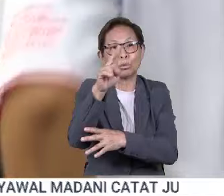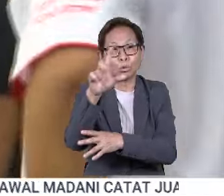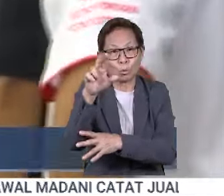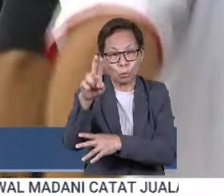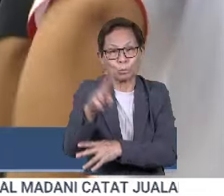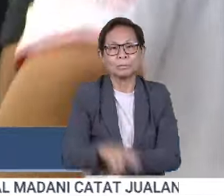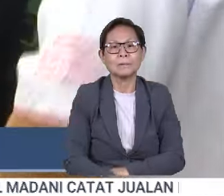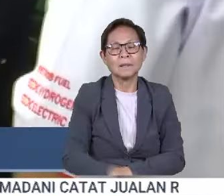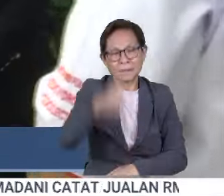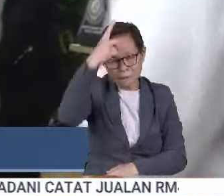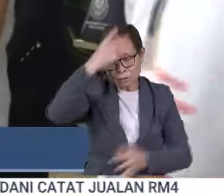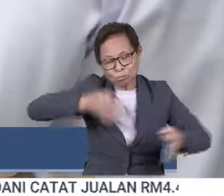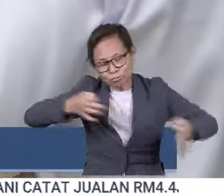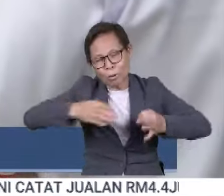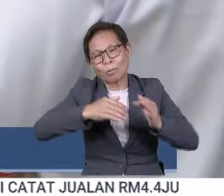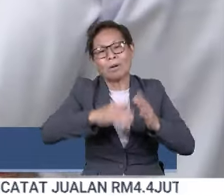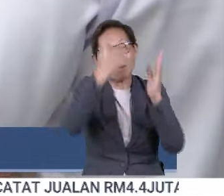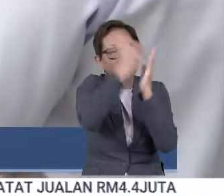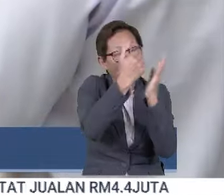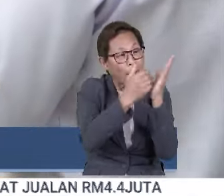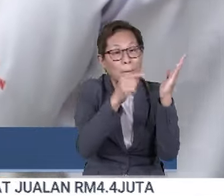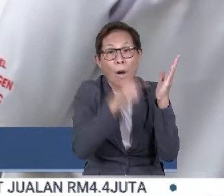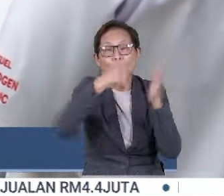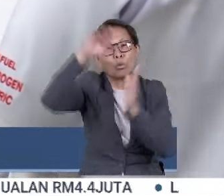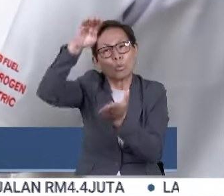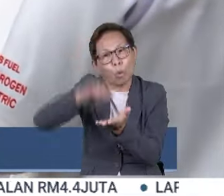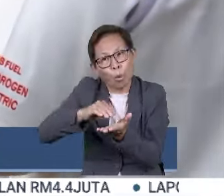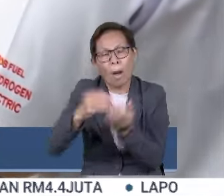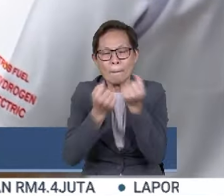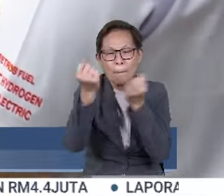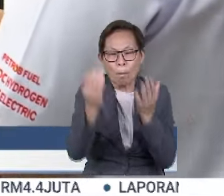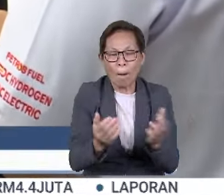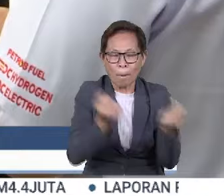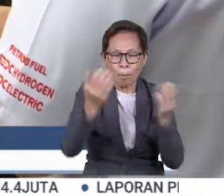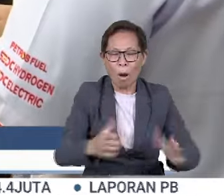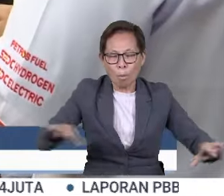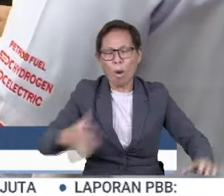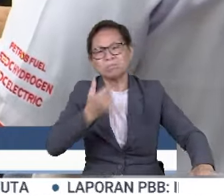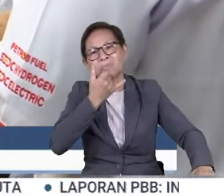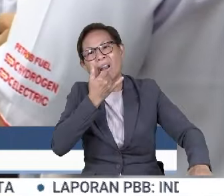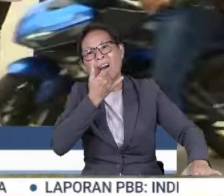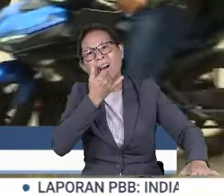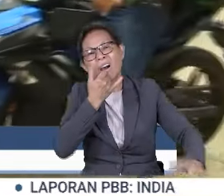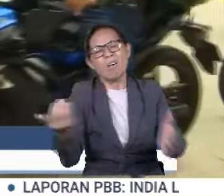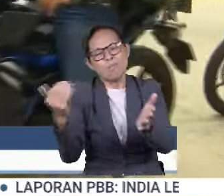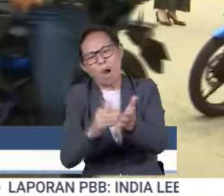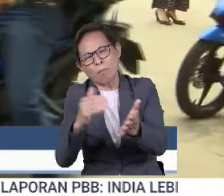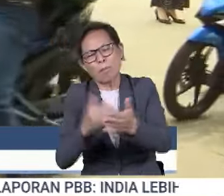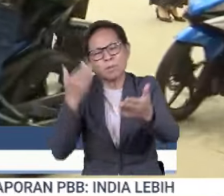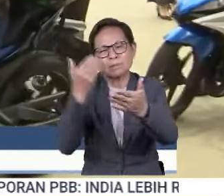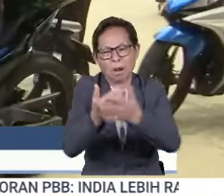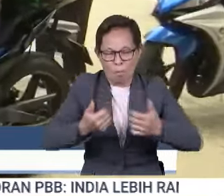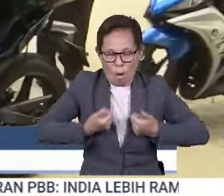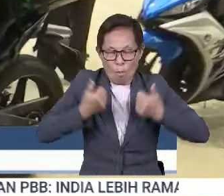Dato' Hasbi menjelaskan langkah tersebut adalah bagi mengurangkan pemandu melakukan kesalahan trafik berulang menjelang musim